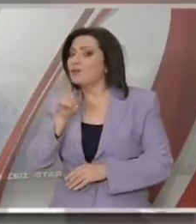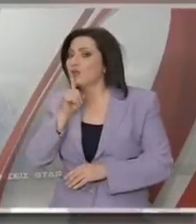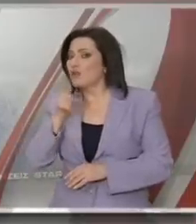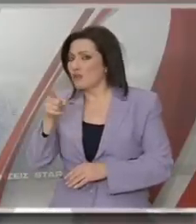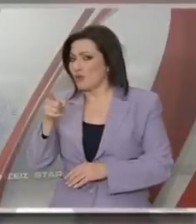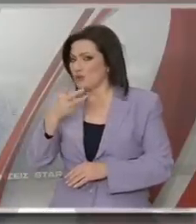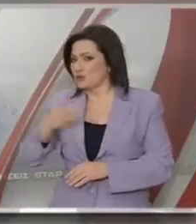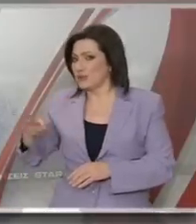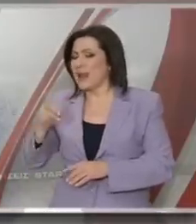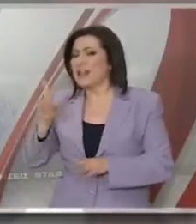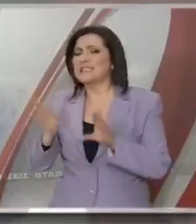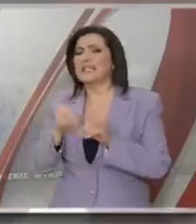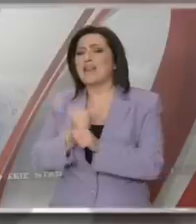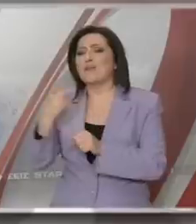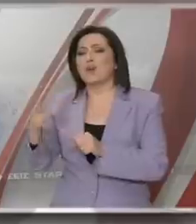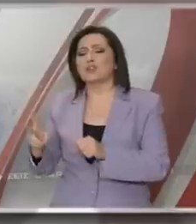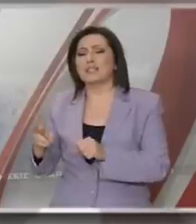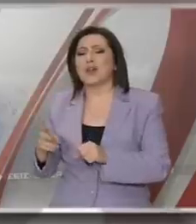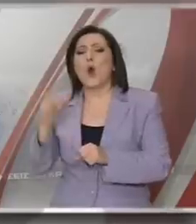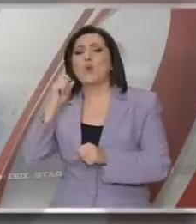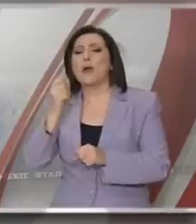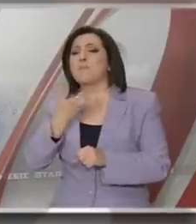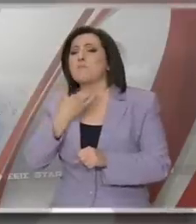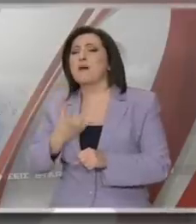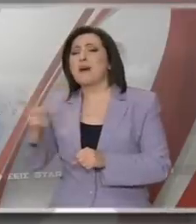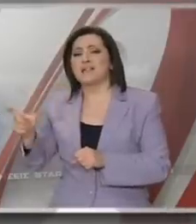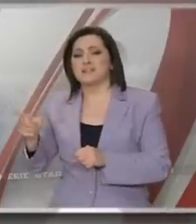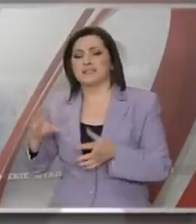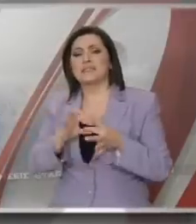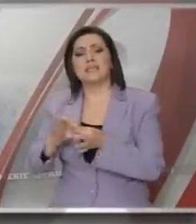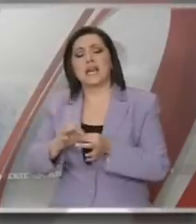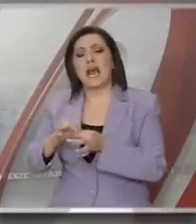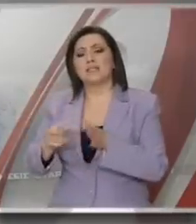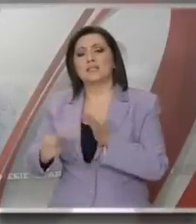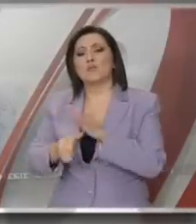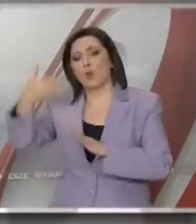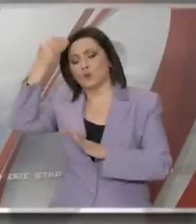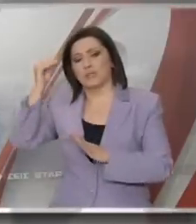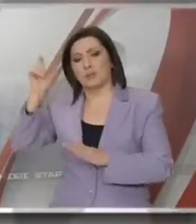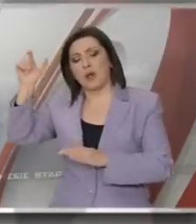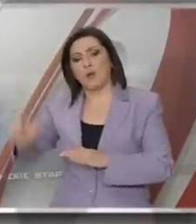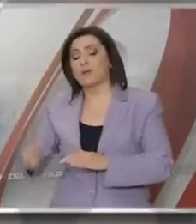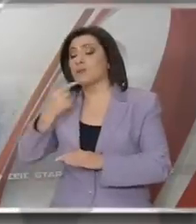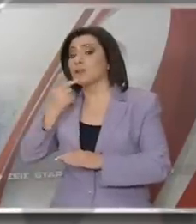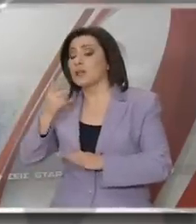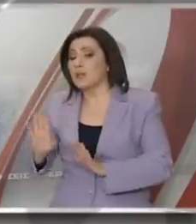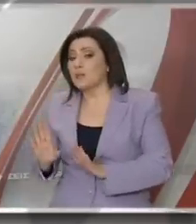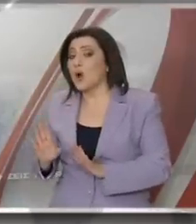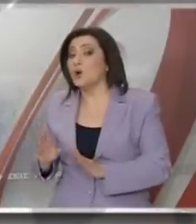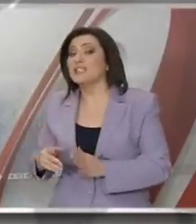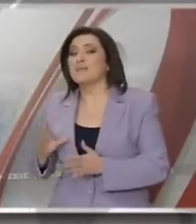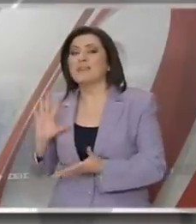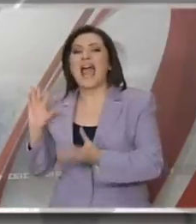μάλλον ένας συνάδελφός σας ο κύριος νίκος παππάς στενός συνεργάτης του αρχηγού του κυρίου τσίπρα είπε ότι δεν θα εισπραχθεί ο